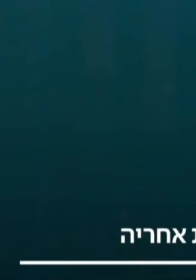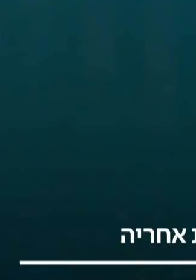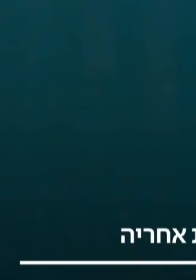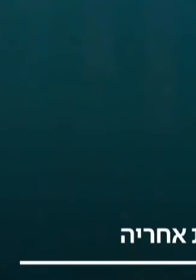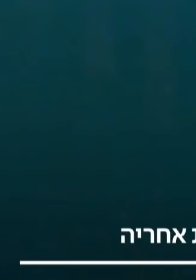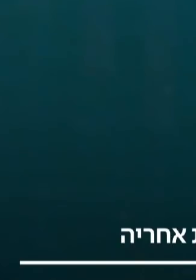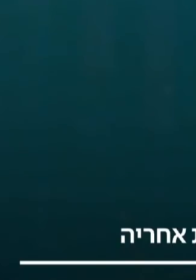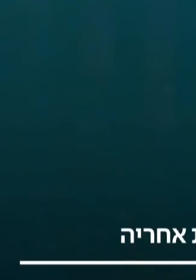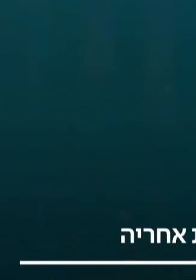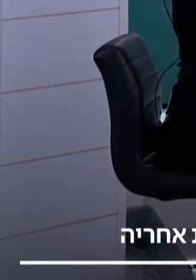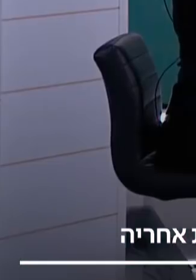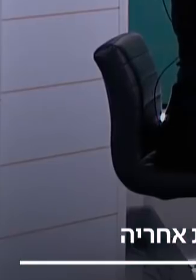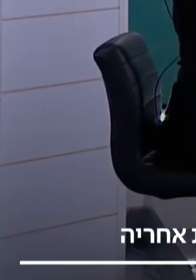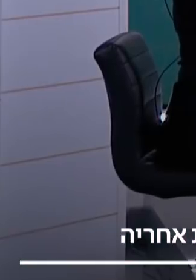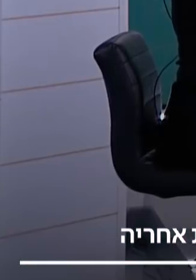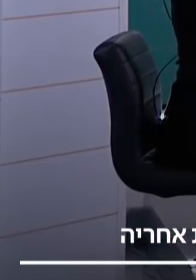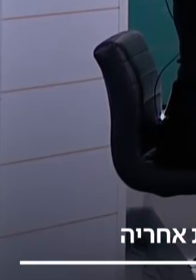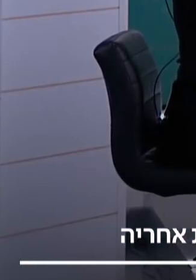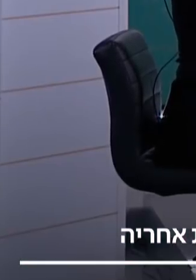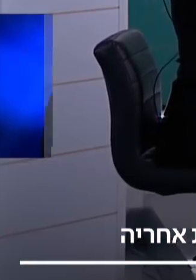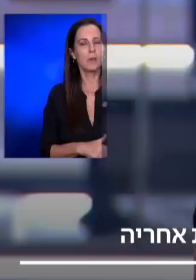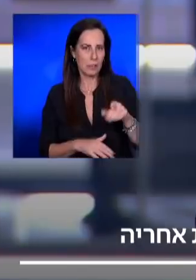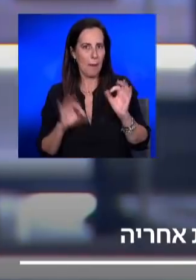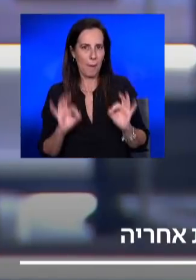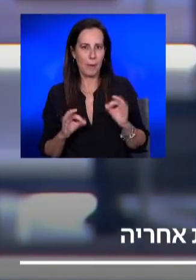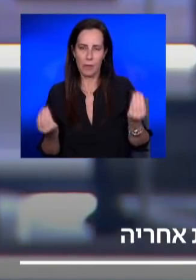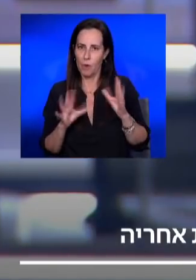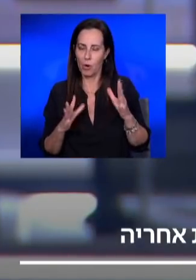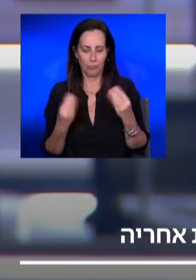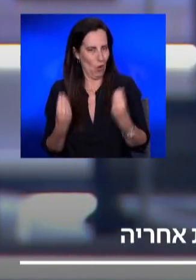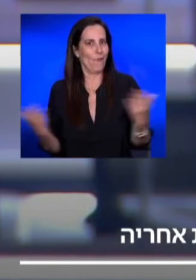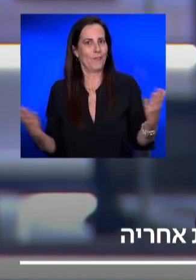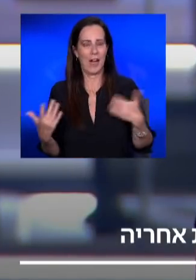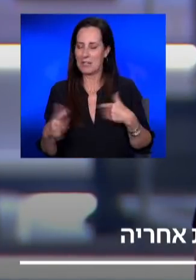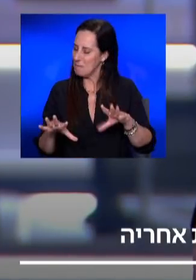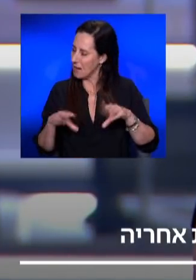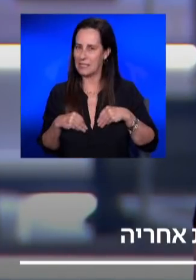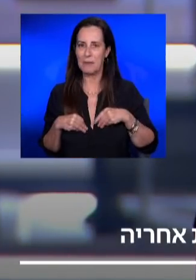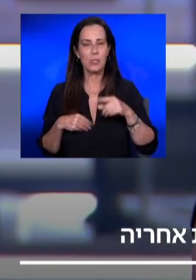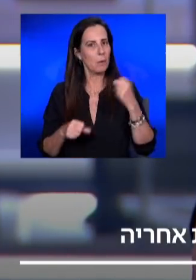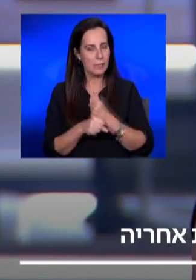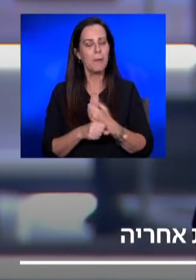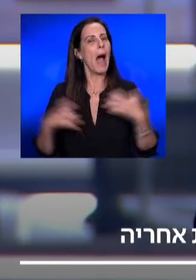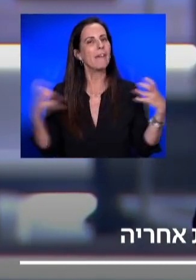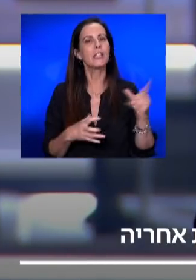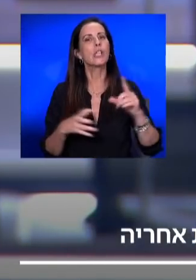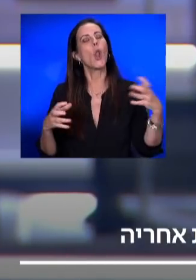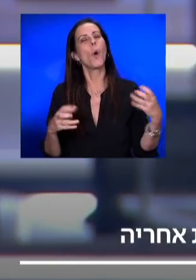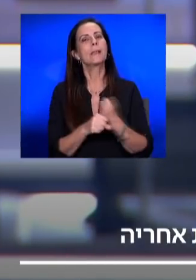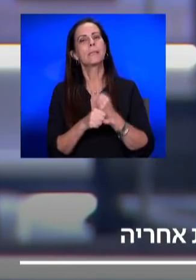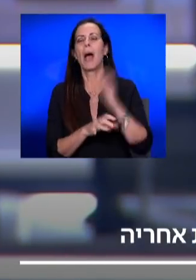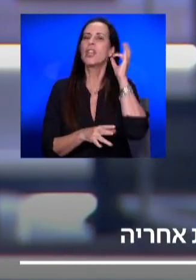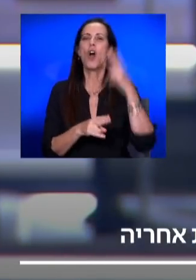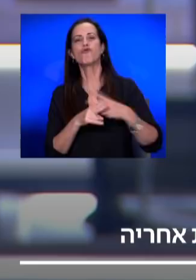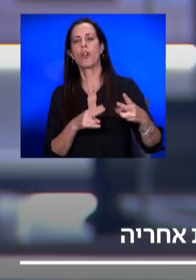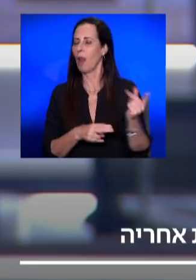יתרה לשרות שמתמנות? אז קודם כל זה באמת דבר מאוד מבורך, ואני מסכימה איתך לגמרי, זה משימה חברתית, זה לא משימה נשית